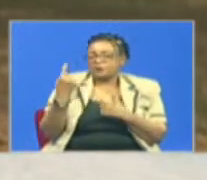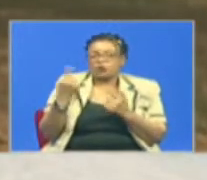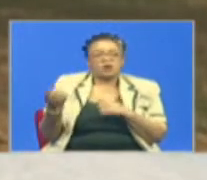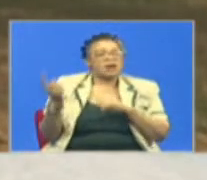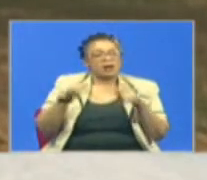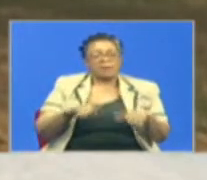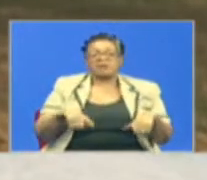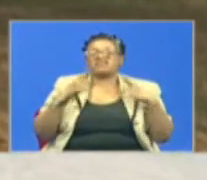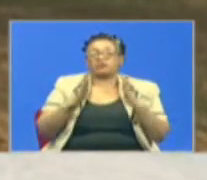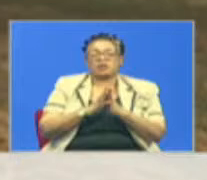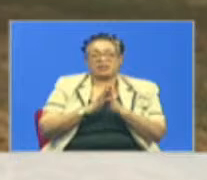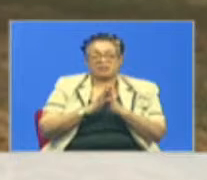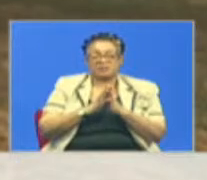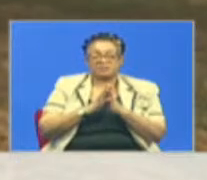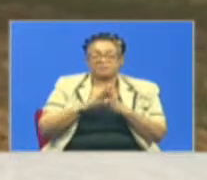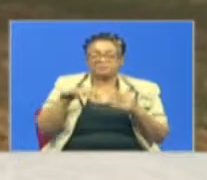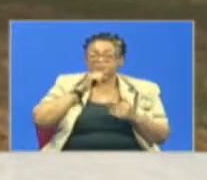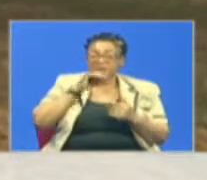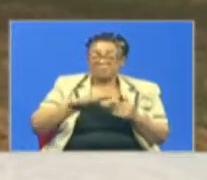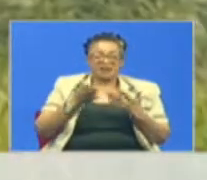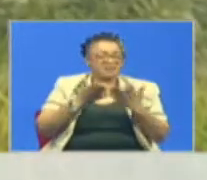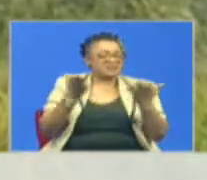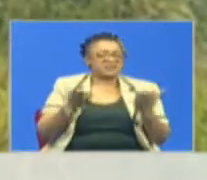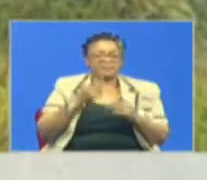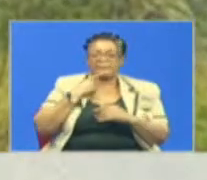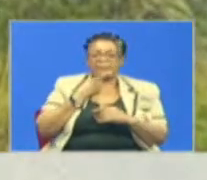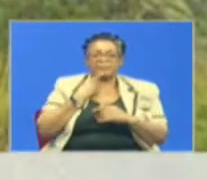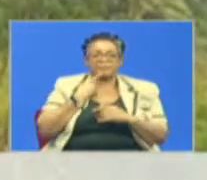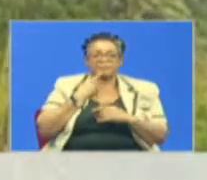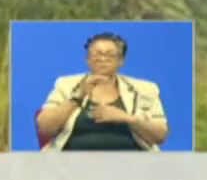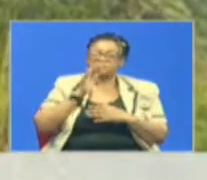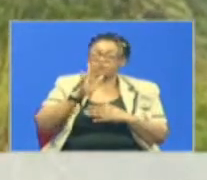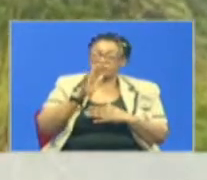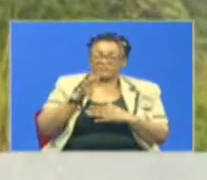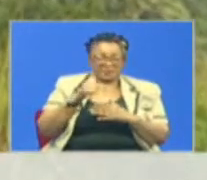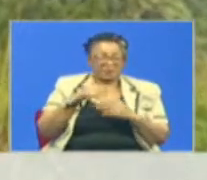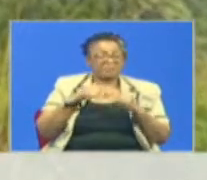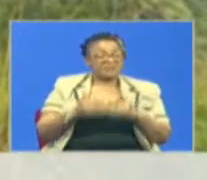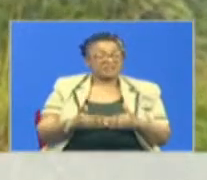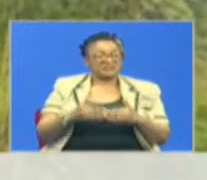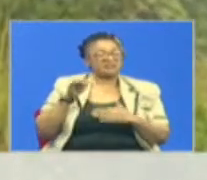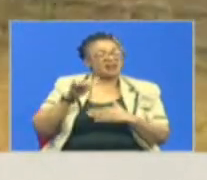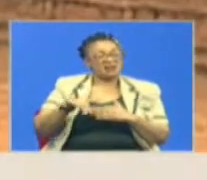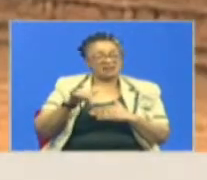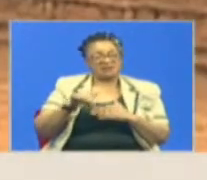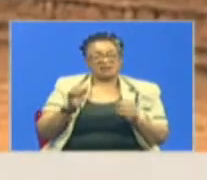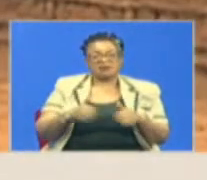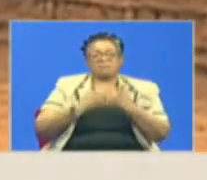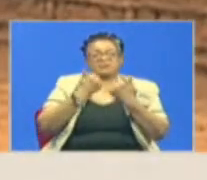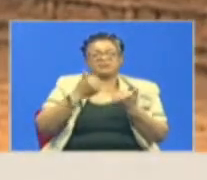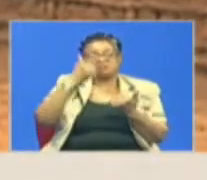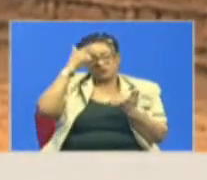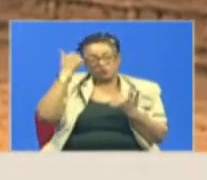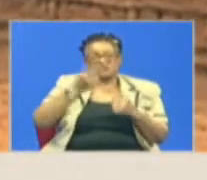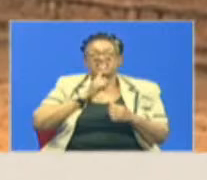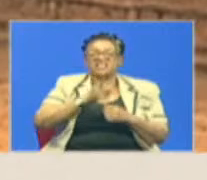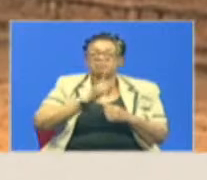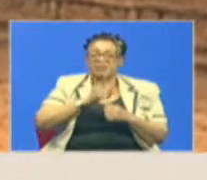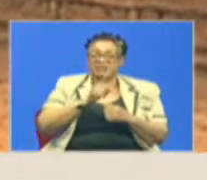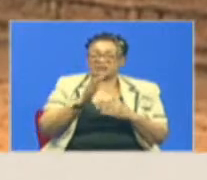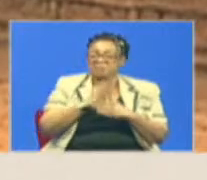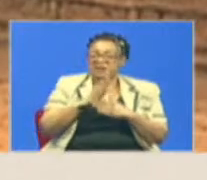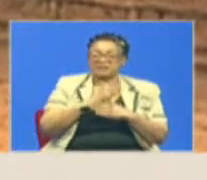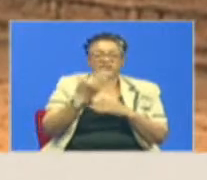Kulingana na baadhi ya wazazi hapa, visa vinavyosababisha mimba za mapema katika eneo hili ni ukosefu wa nidhamu miongoni mwa